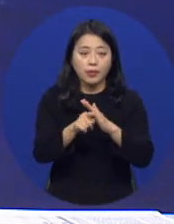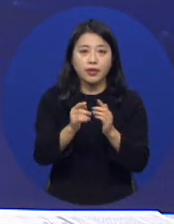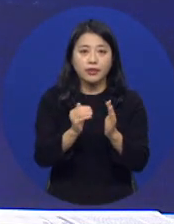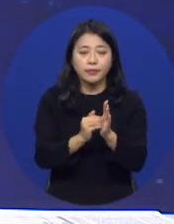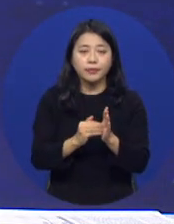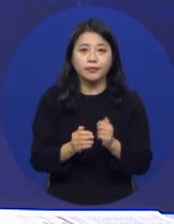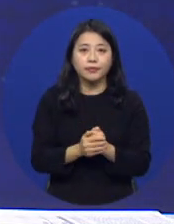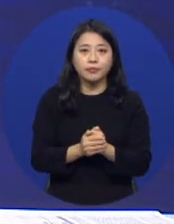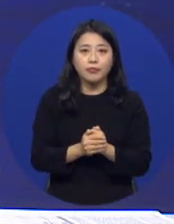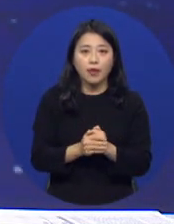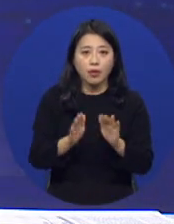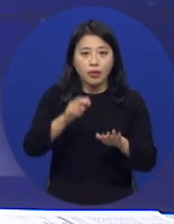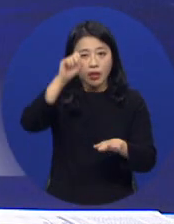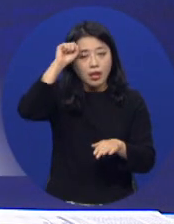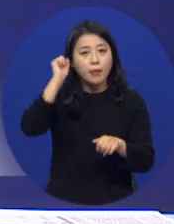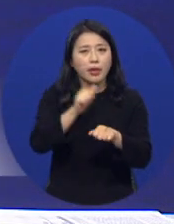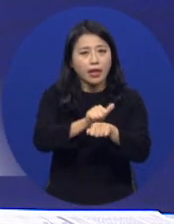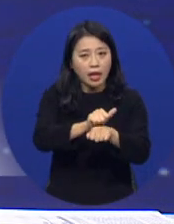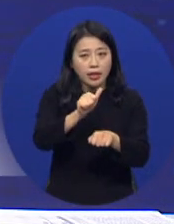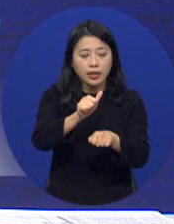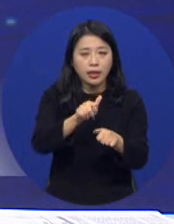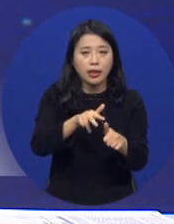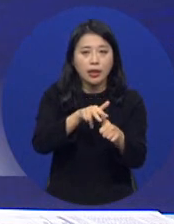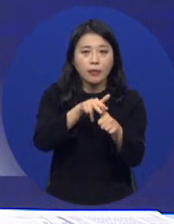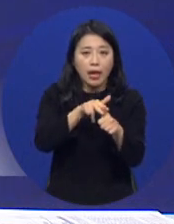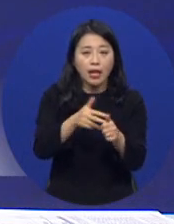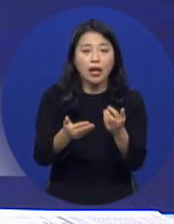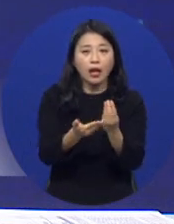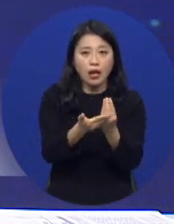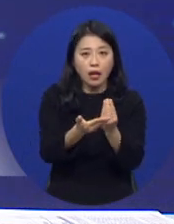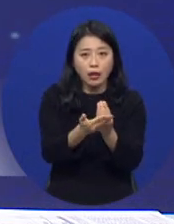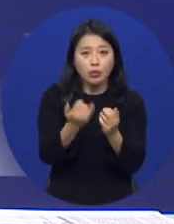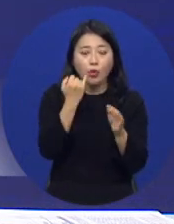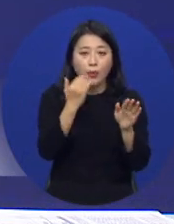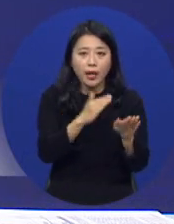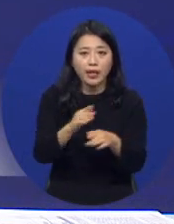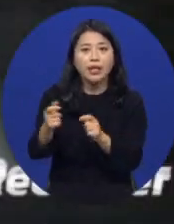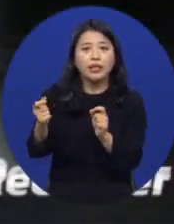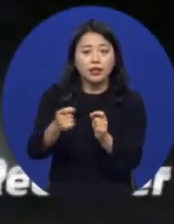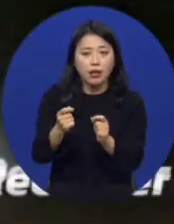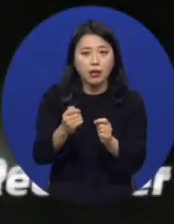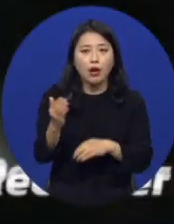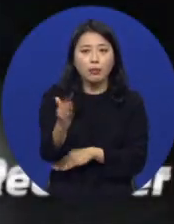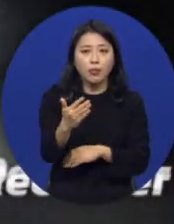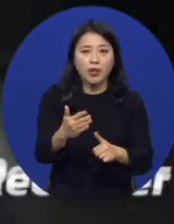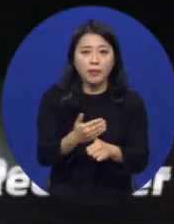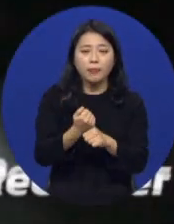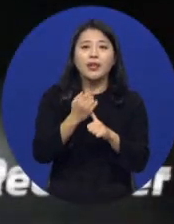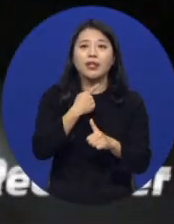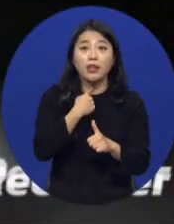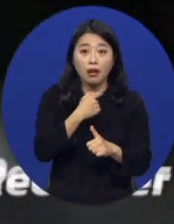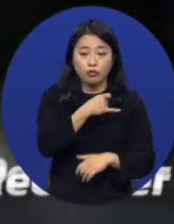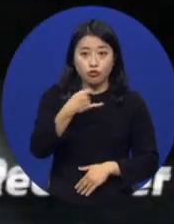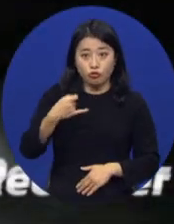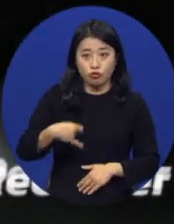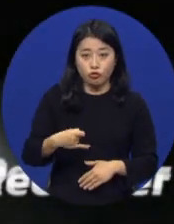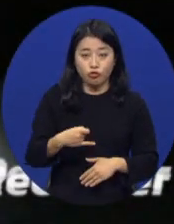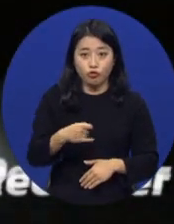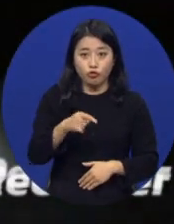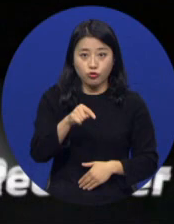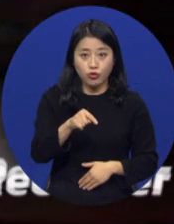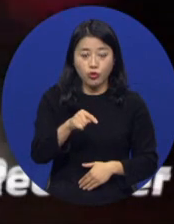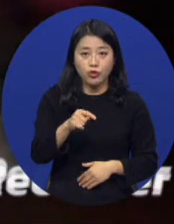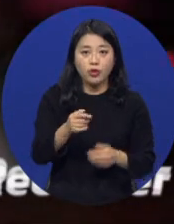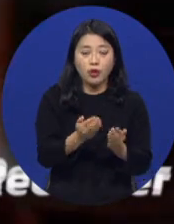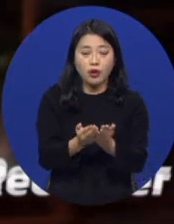오늘 새벽 5시쯤 서귀포시 대정읍 마라도 남서쪽 128km 이상에서 조업하던 중국 어선에서 40대